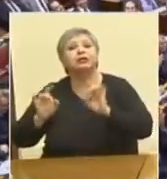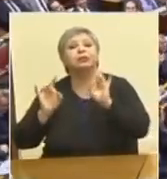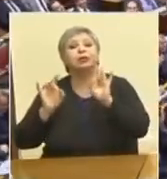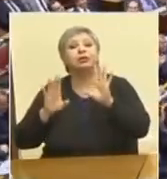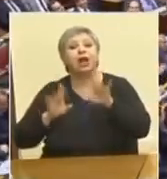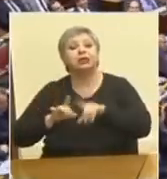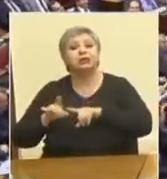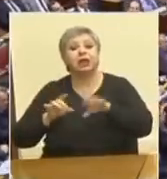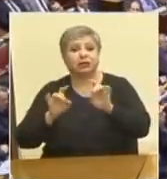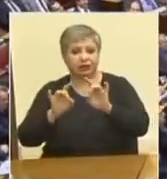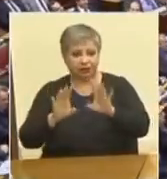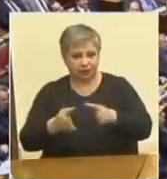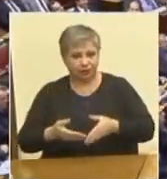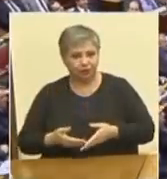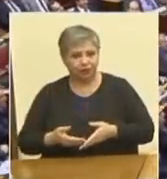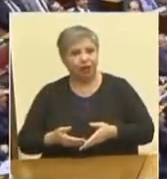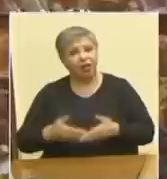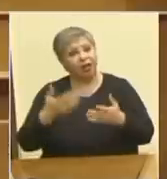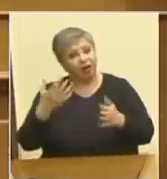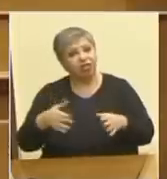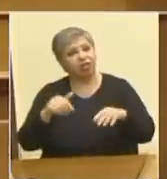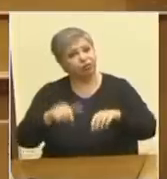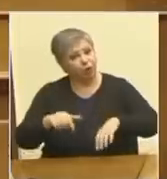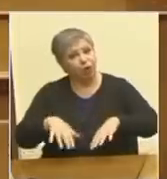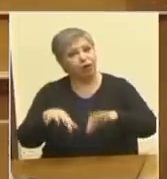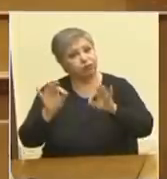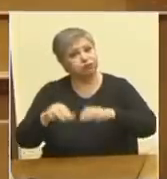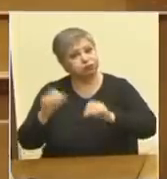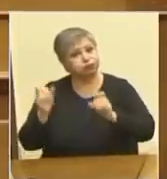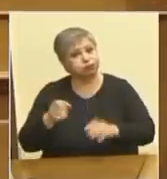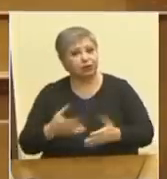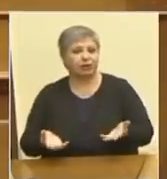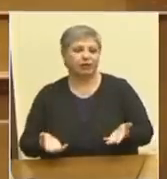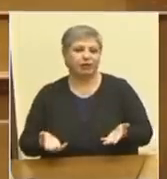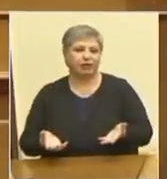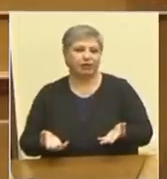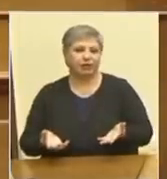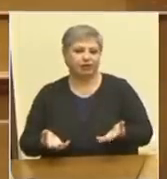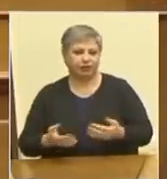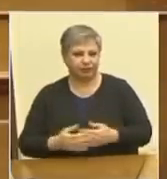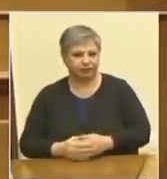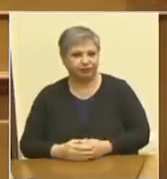Καμία. Φρέσκος, φρέσκος.